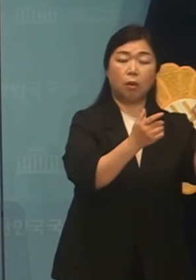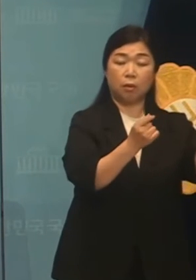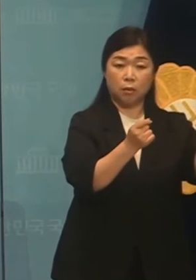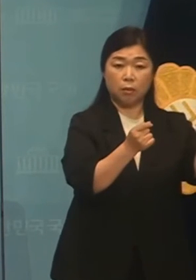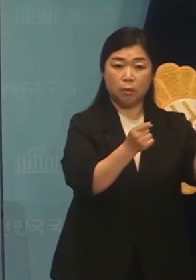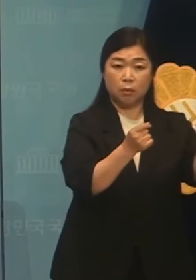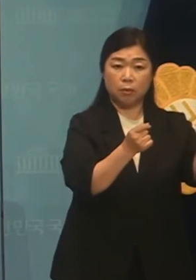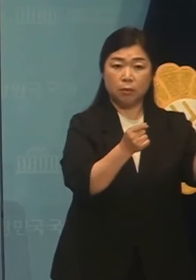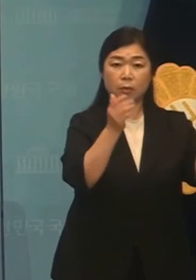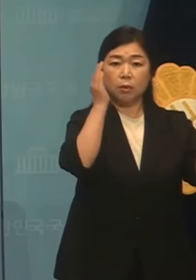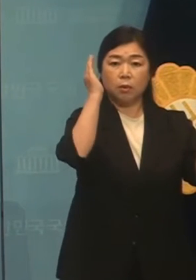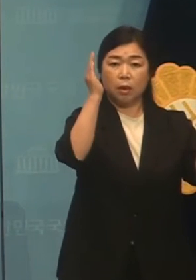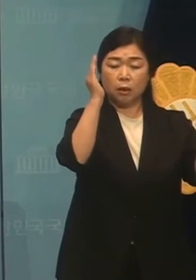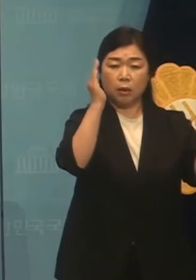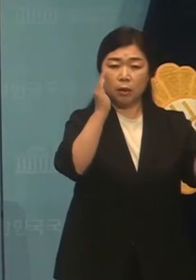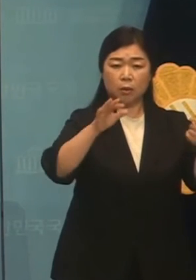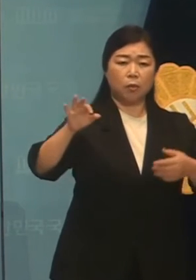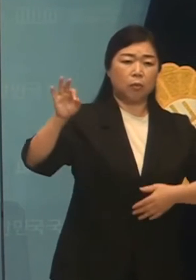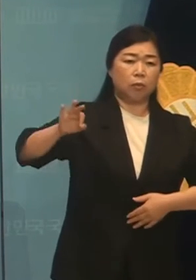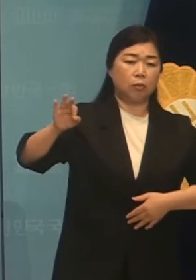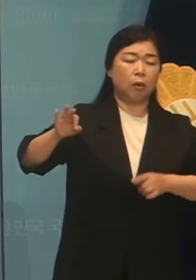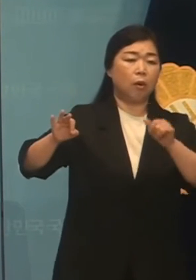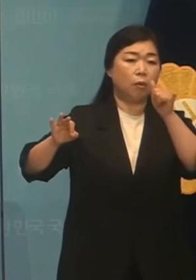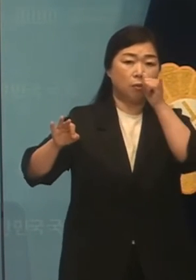것처럼 이렇게 천대시하고